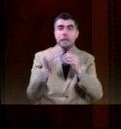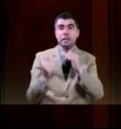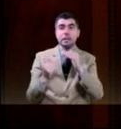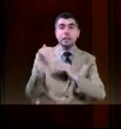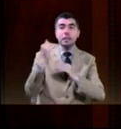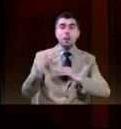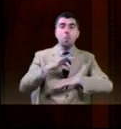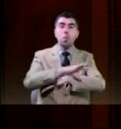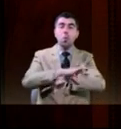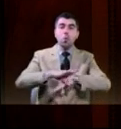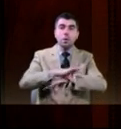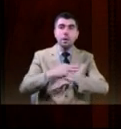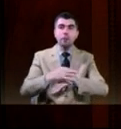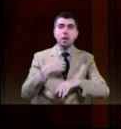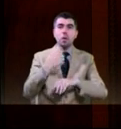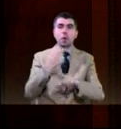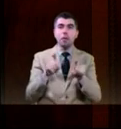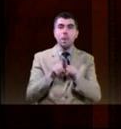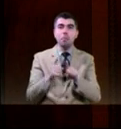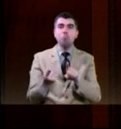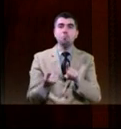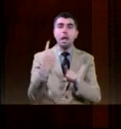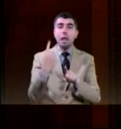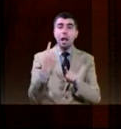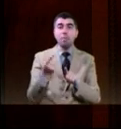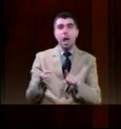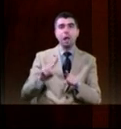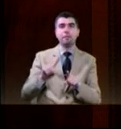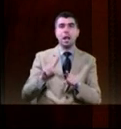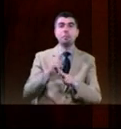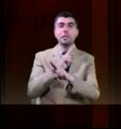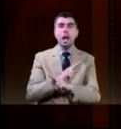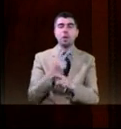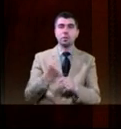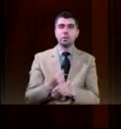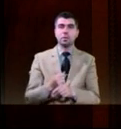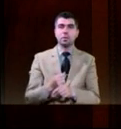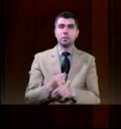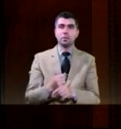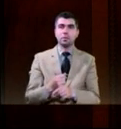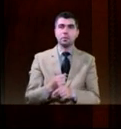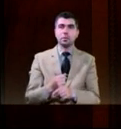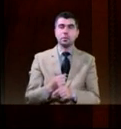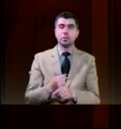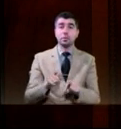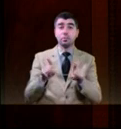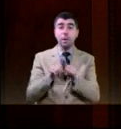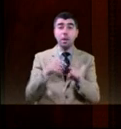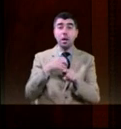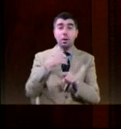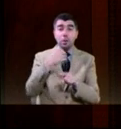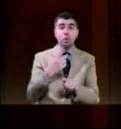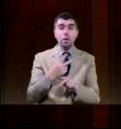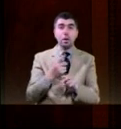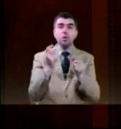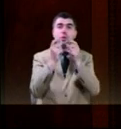الموظفين اللي عندهم 100 درهم و200 درهم التقاعد ردينا ب 1000 درهم. السامر بالاتفاق ديال 26 ابريل اللي ما